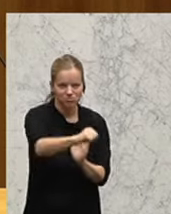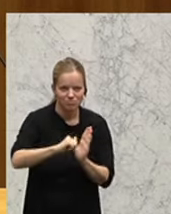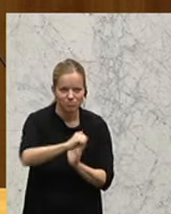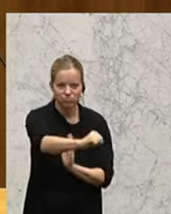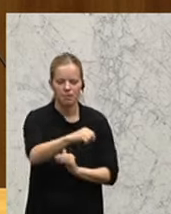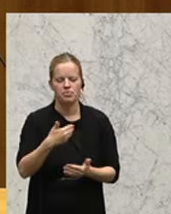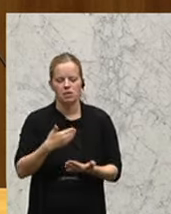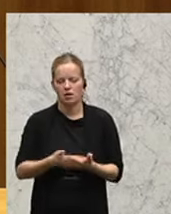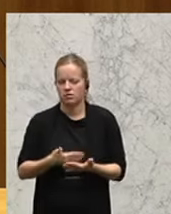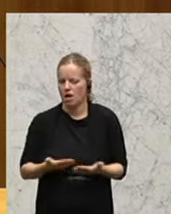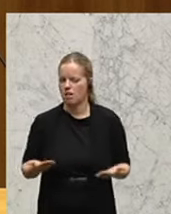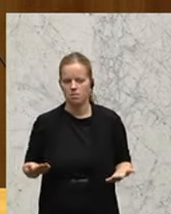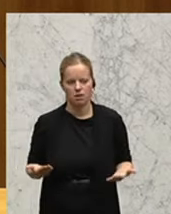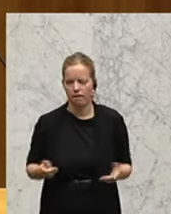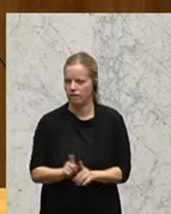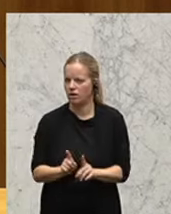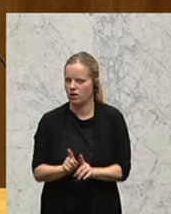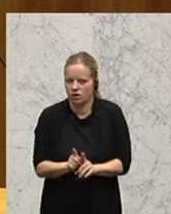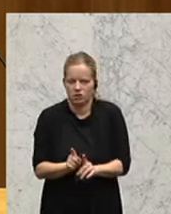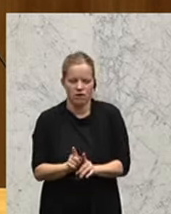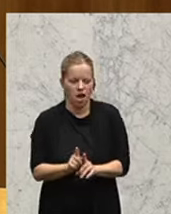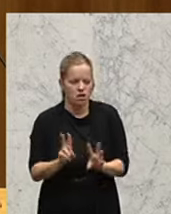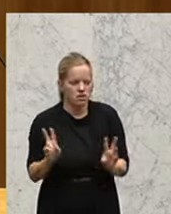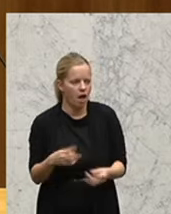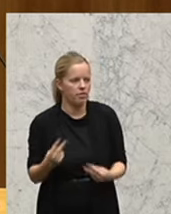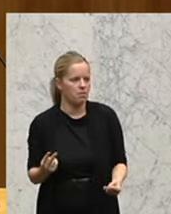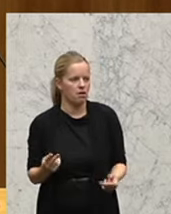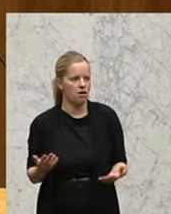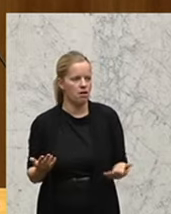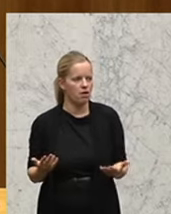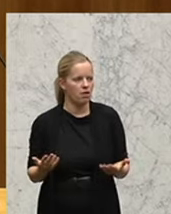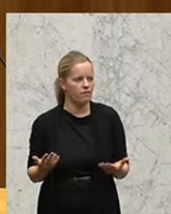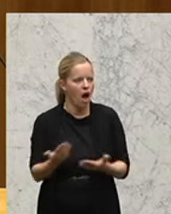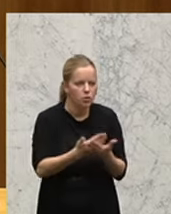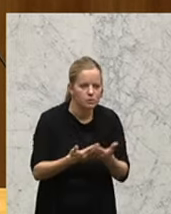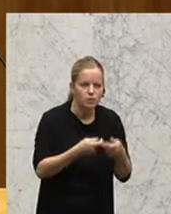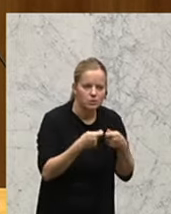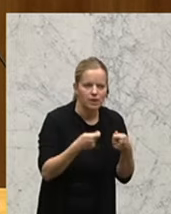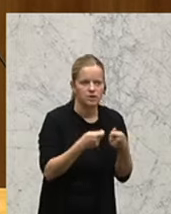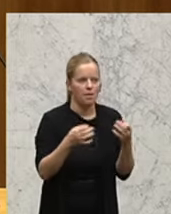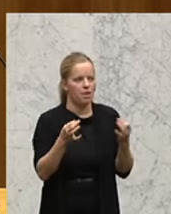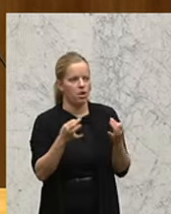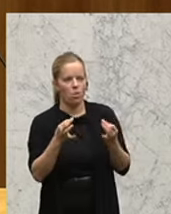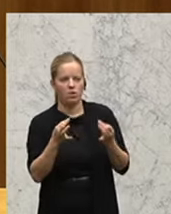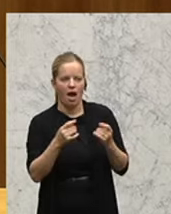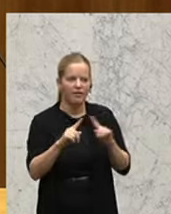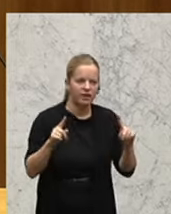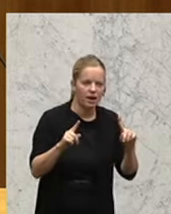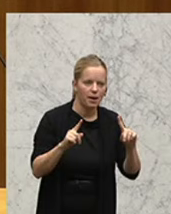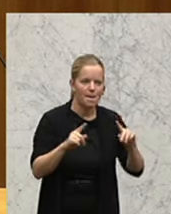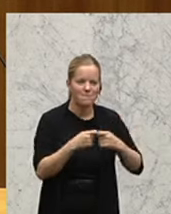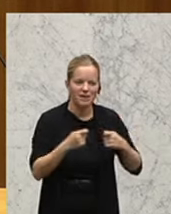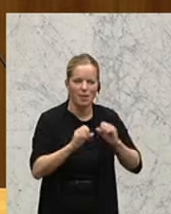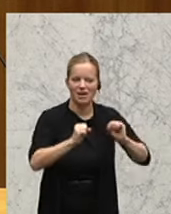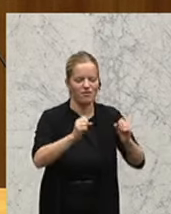hineinlaufen. Wir können nicht mehr, so wie wir sollten, mit zum Beispiel Ausbildungsmaßnahmen auf dem Arbeitsmarkt aktiv sein. Aber wenn